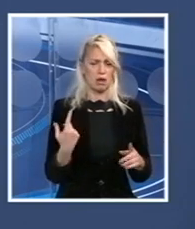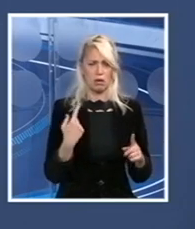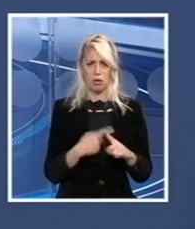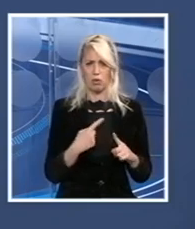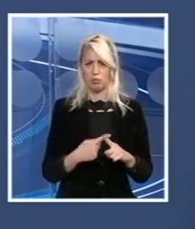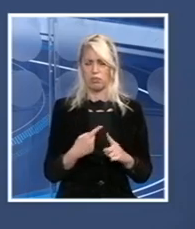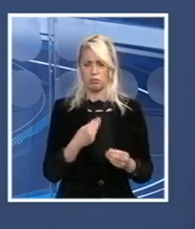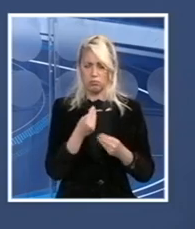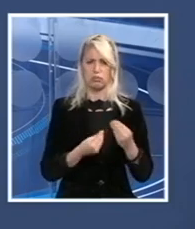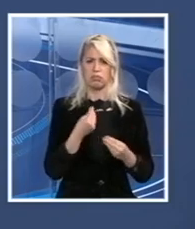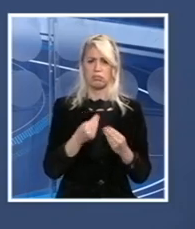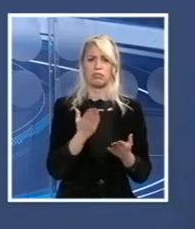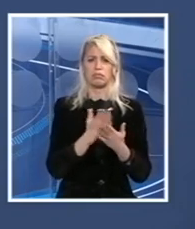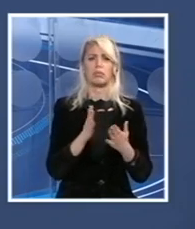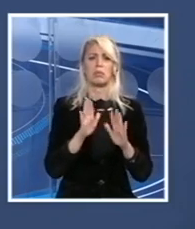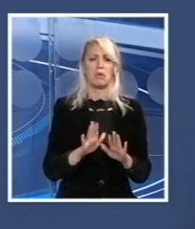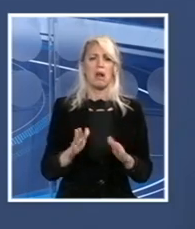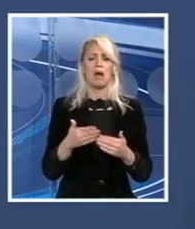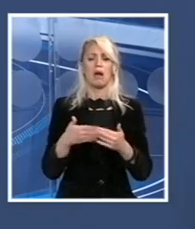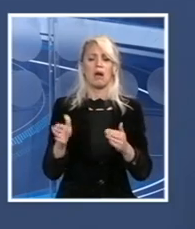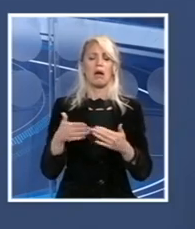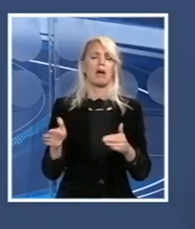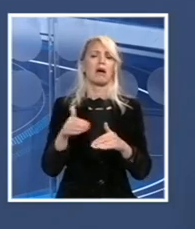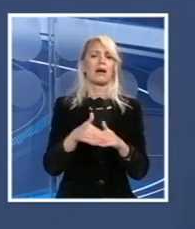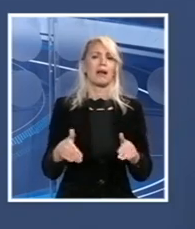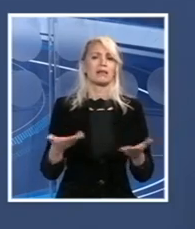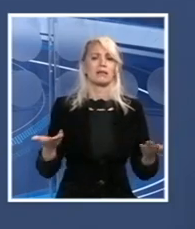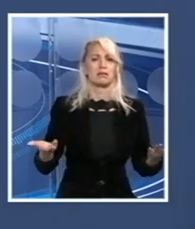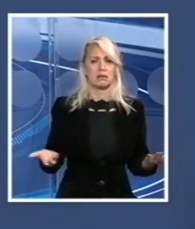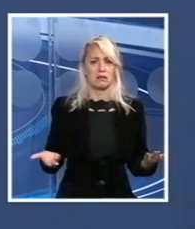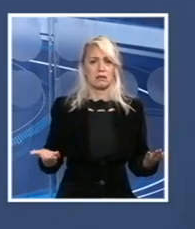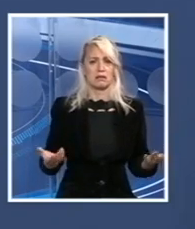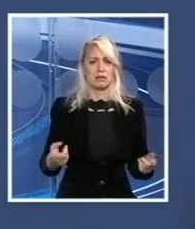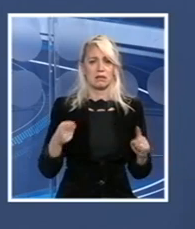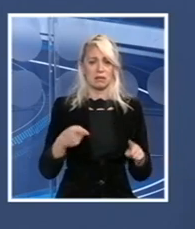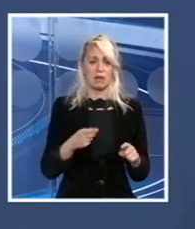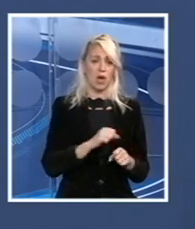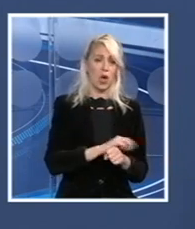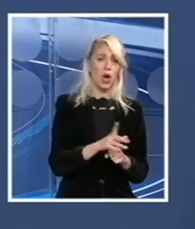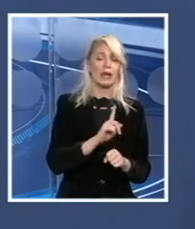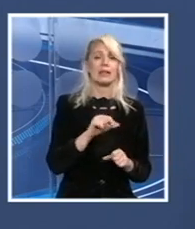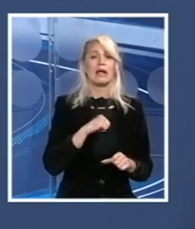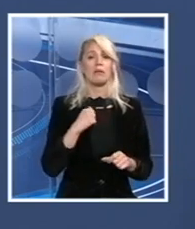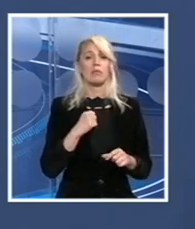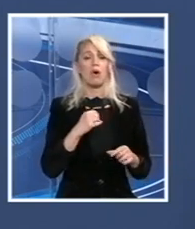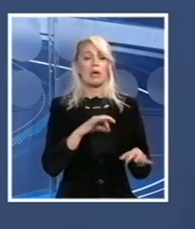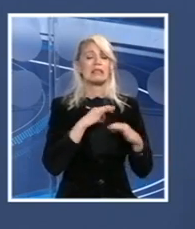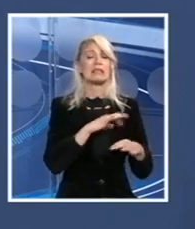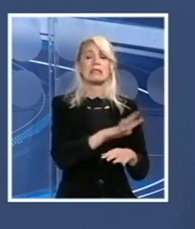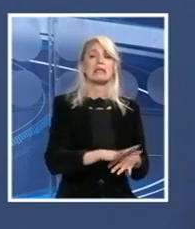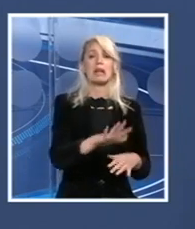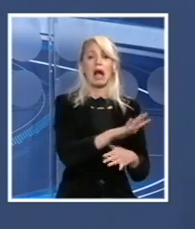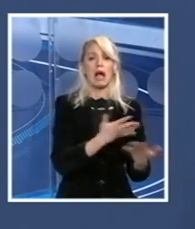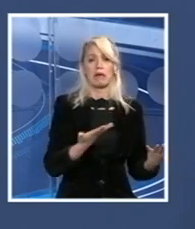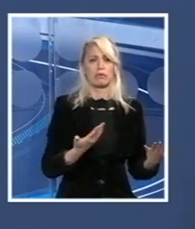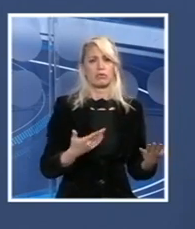postepeno do otvaranja granica, jer pitanje pandemije nije samo zdravstveno pitanje kada se prođe ovaj prvi talas. Svi